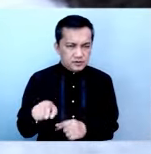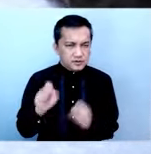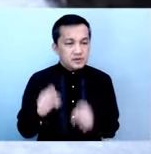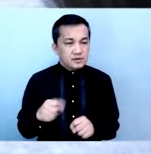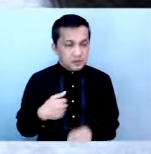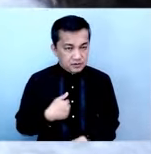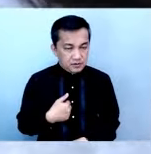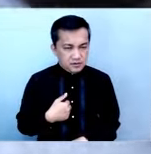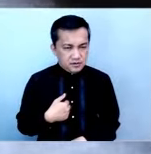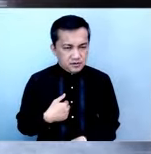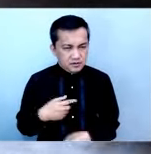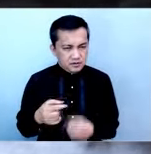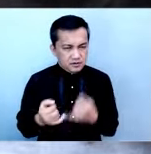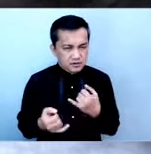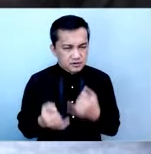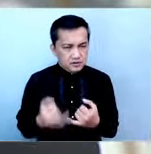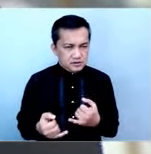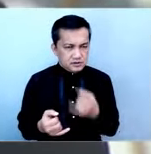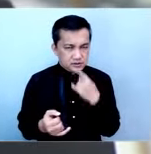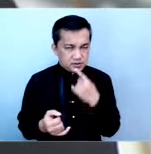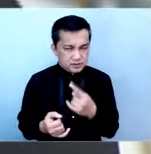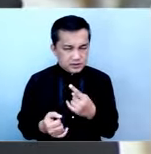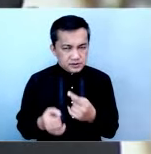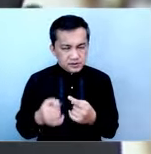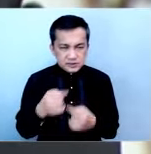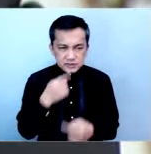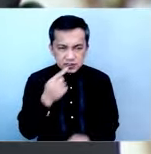and politely say no na.